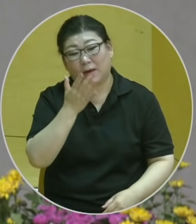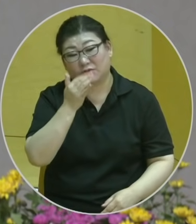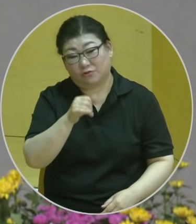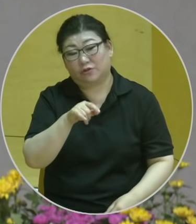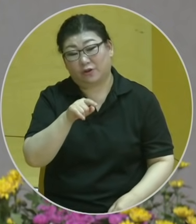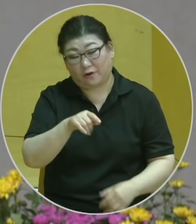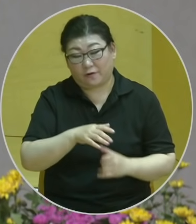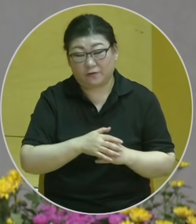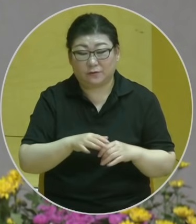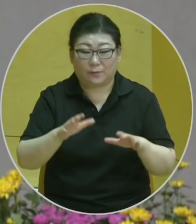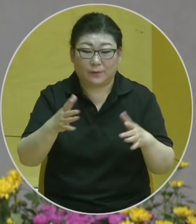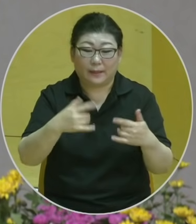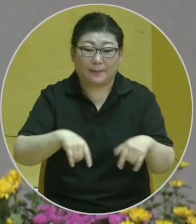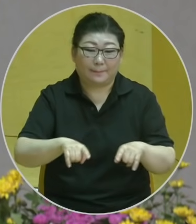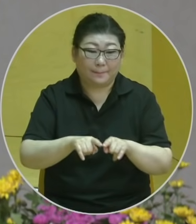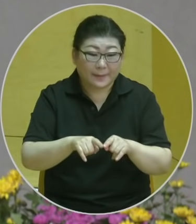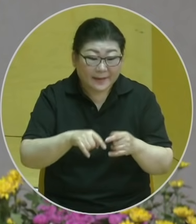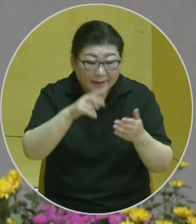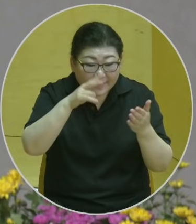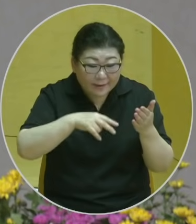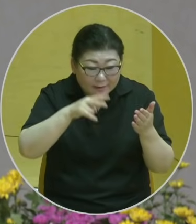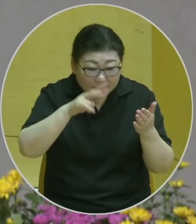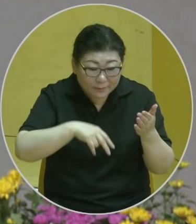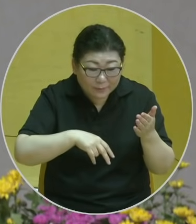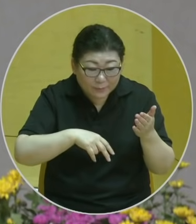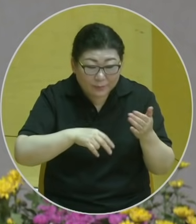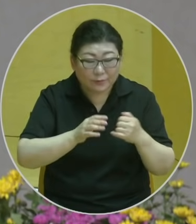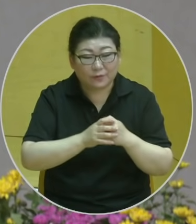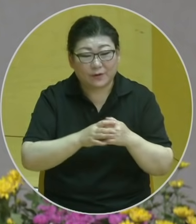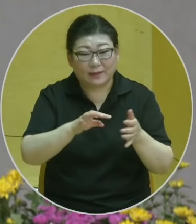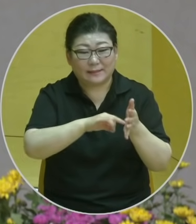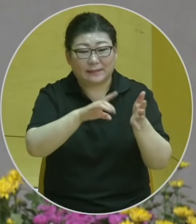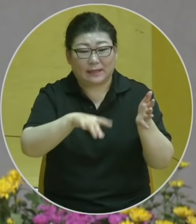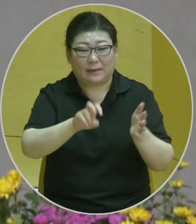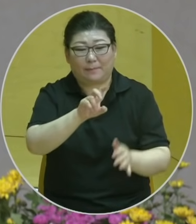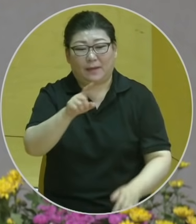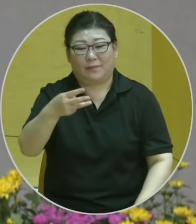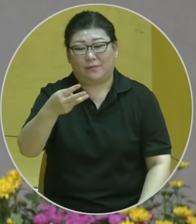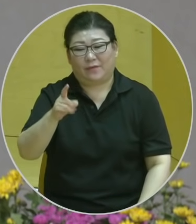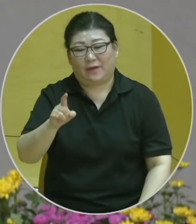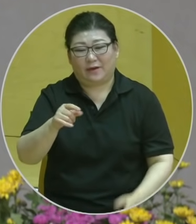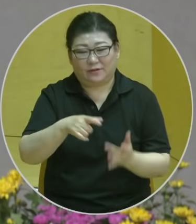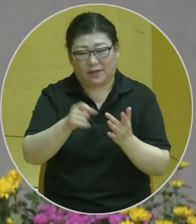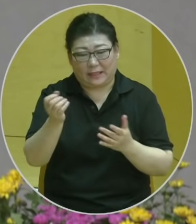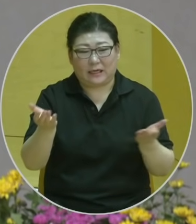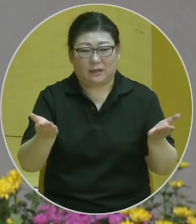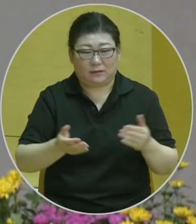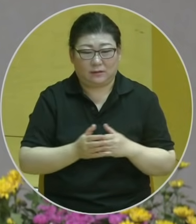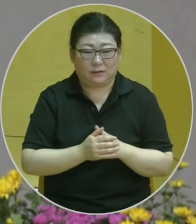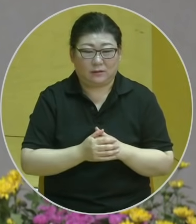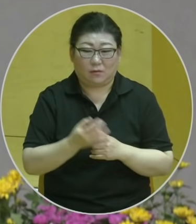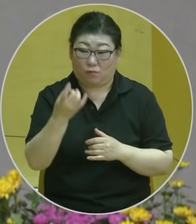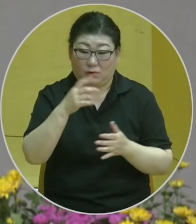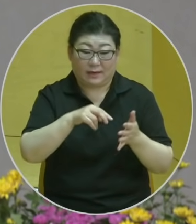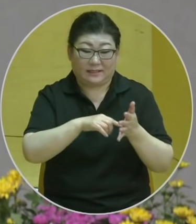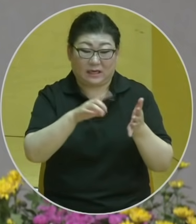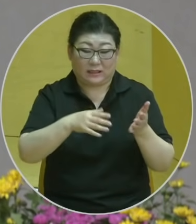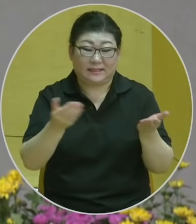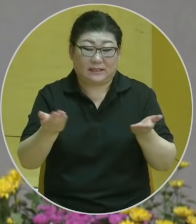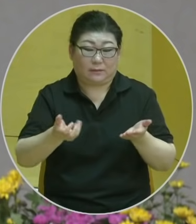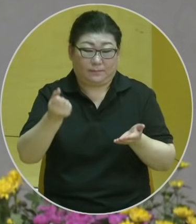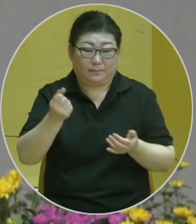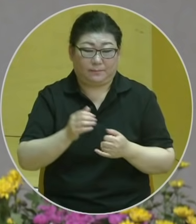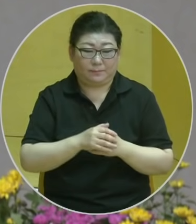것이 오늘 함께 나눌 세리 마태를 선택하는 일이었습니다. 마태의 직업은 세리로서 그